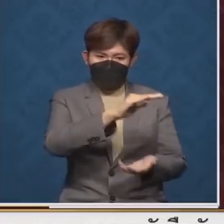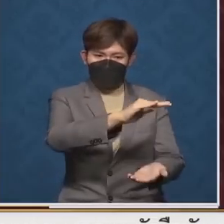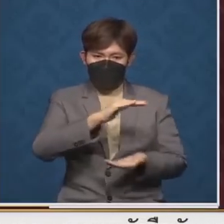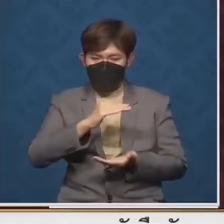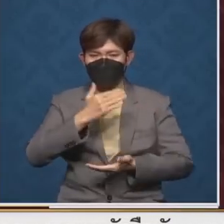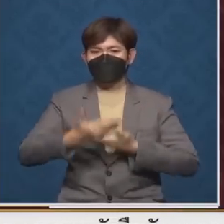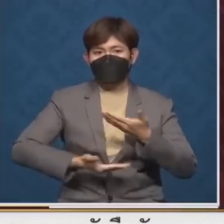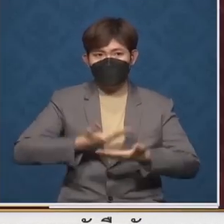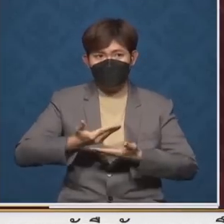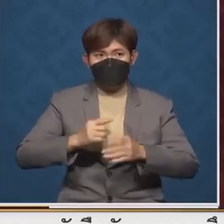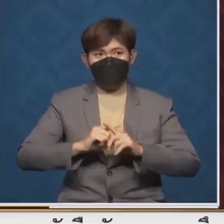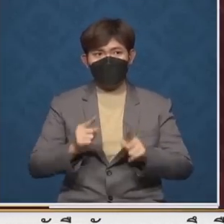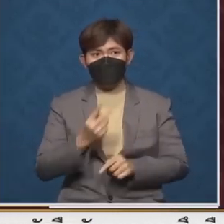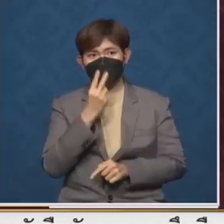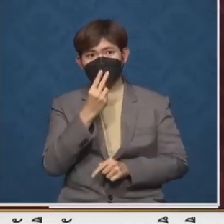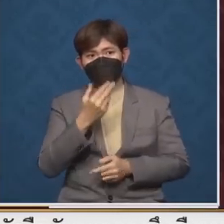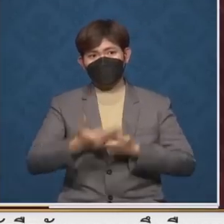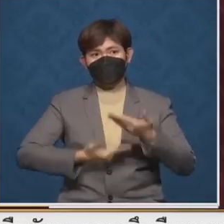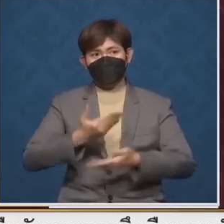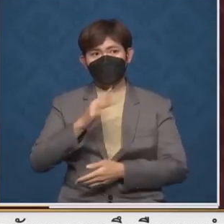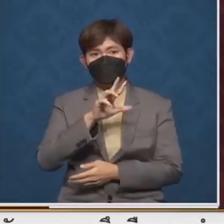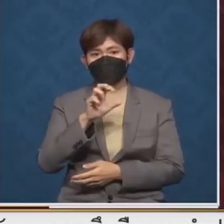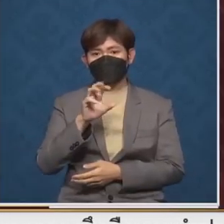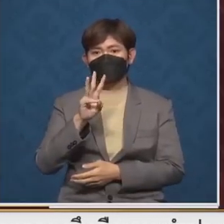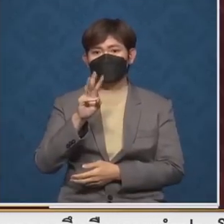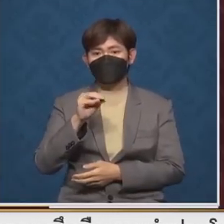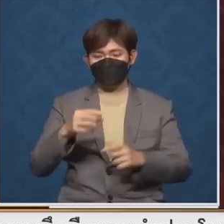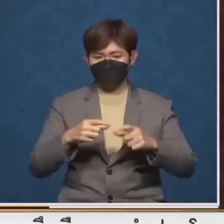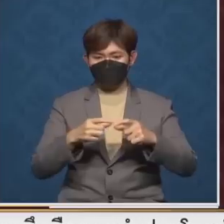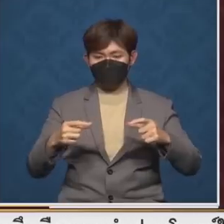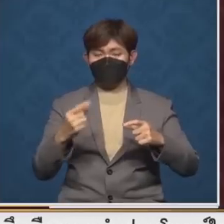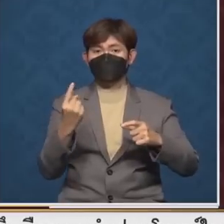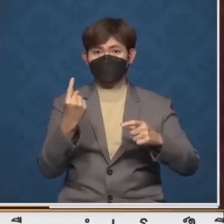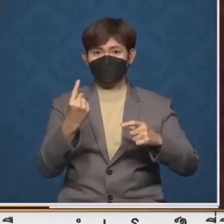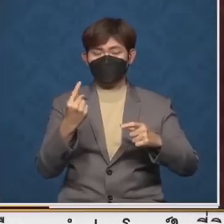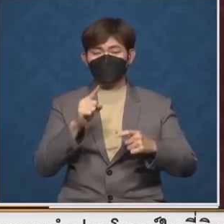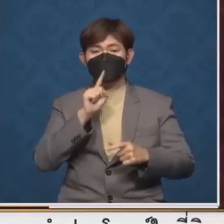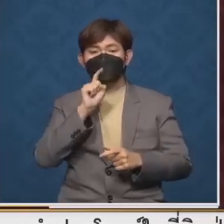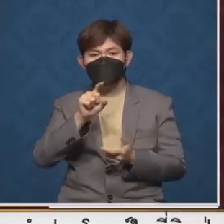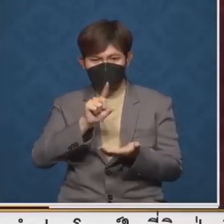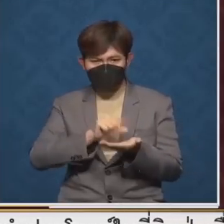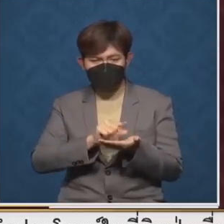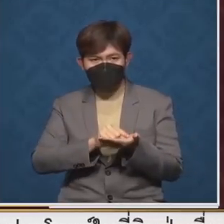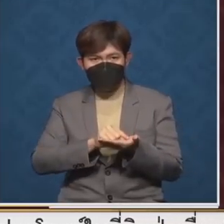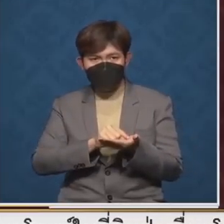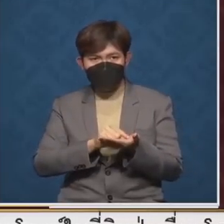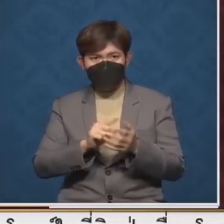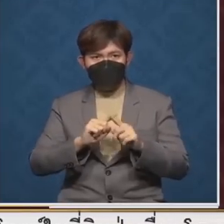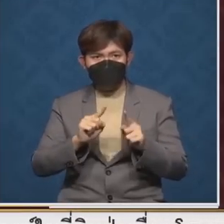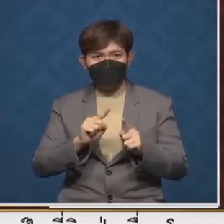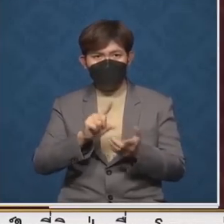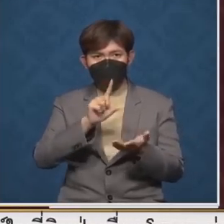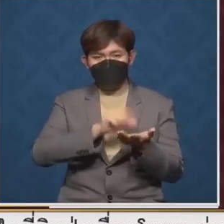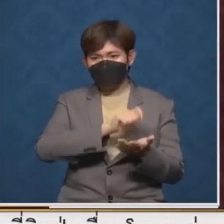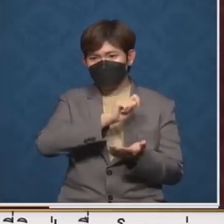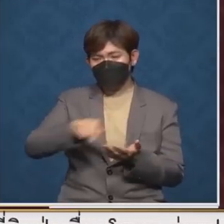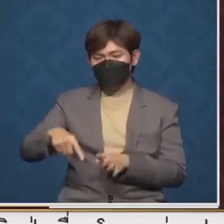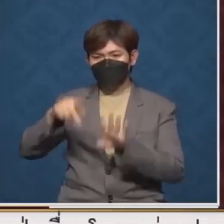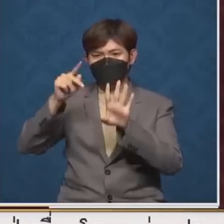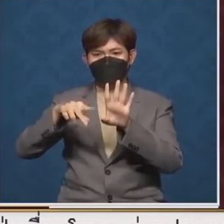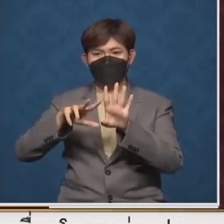นปากศวานี้ขายอยู่ชุดละ 360 บาทถามว่าถูกไหมก็ถูกกวา 4,300าท